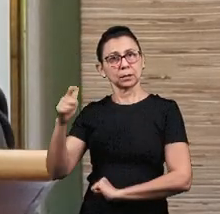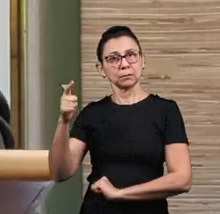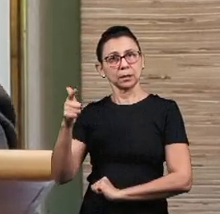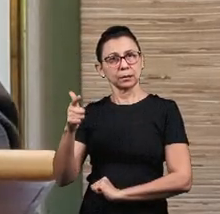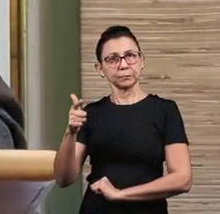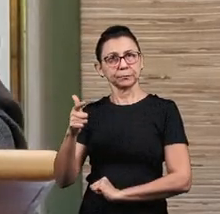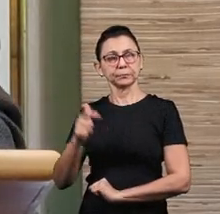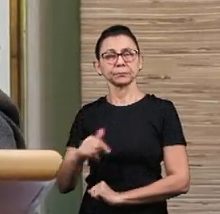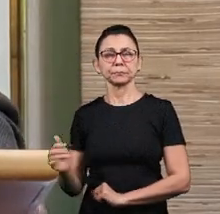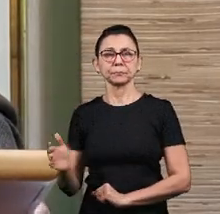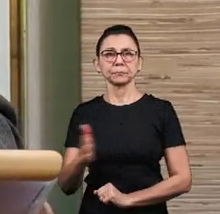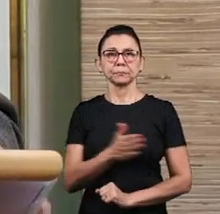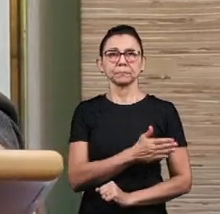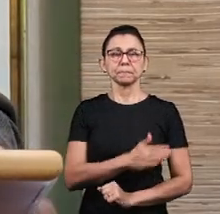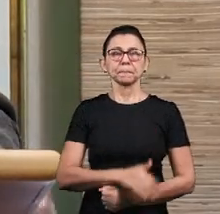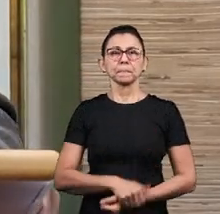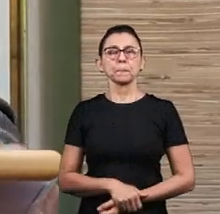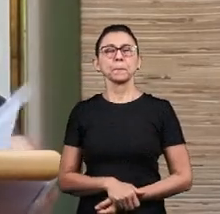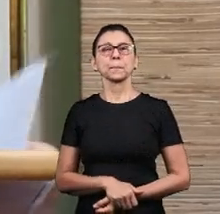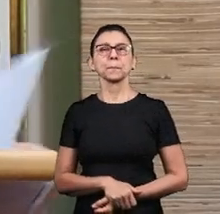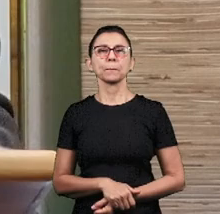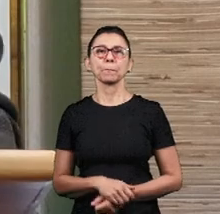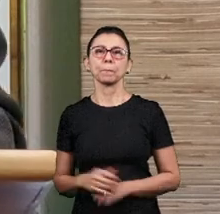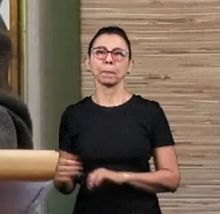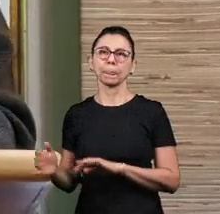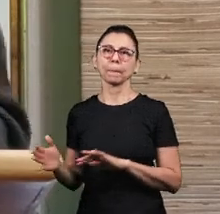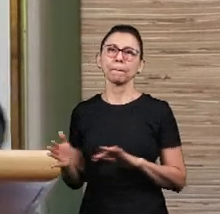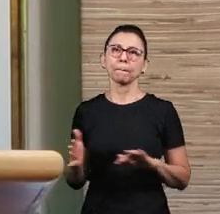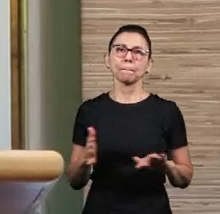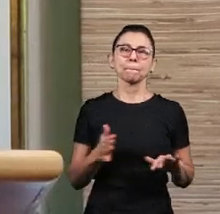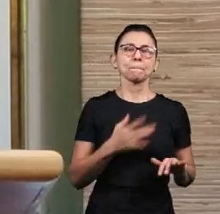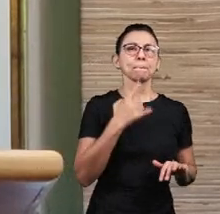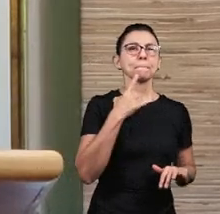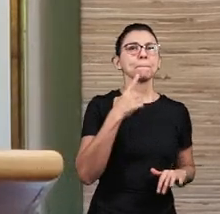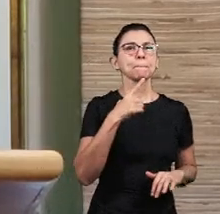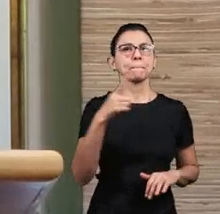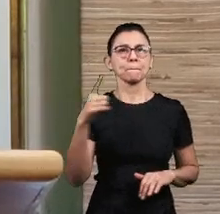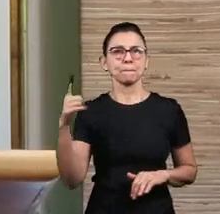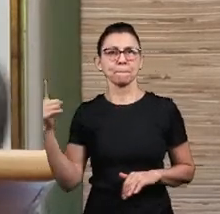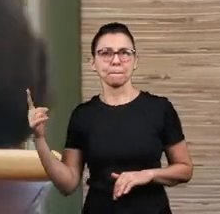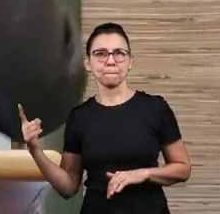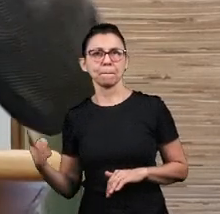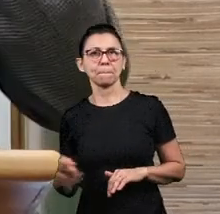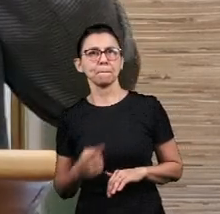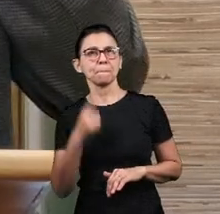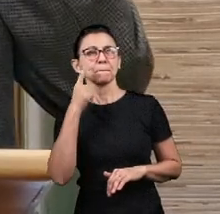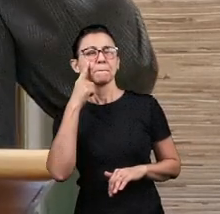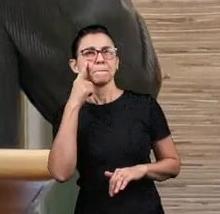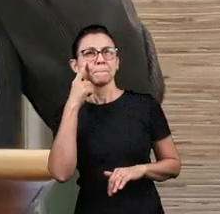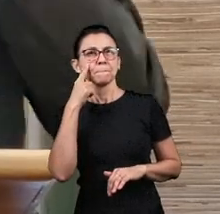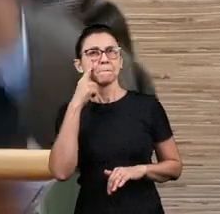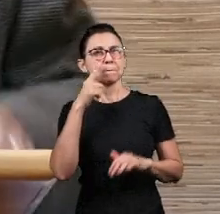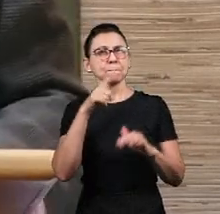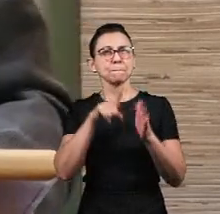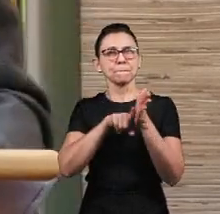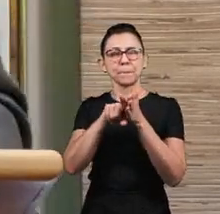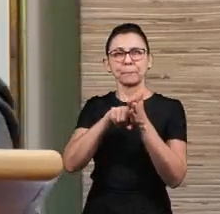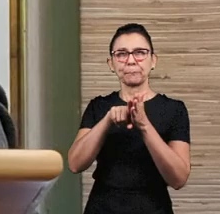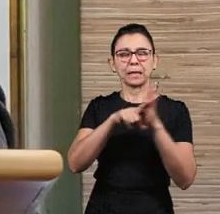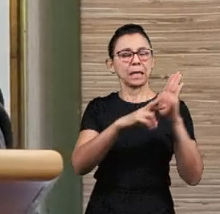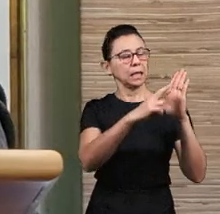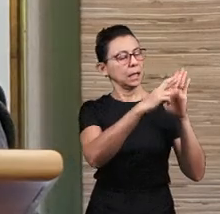nos frères et sœurs. Cette semaine, nous sommes allés voir les rapports,